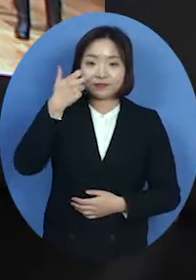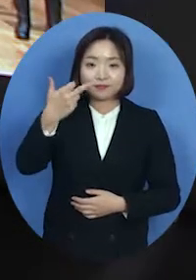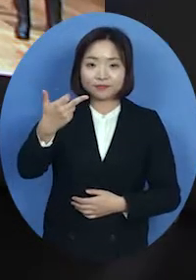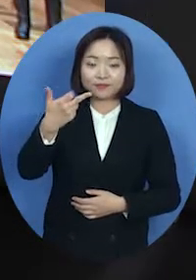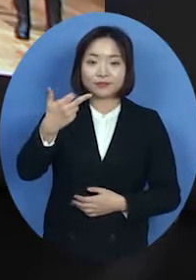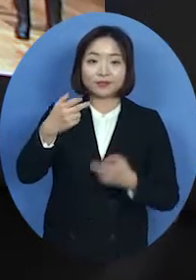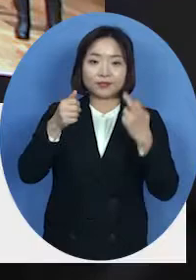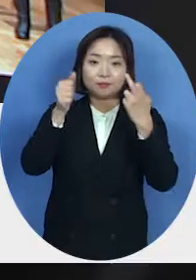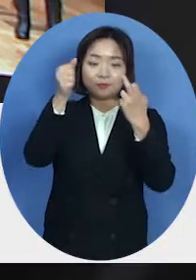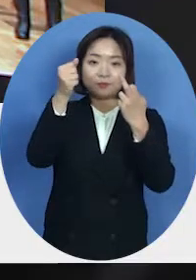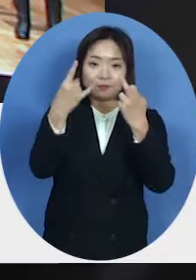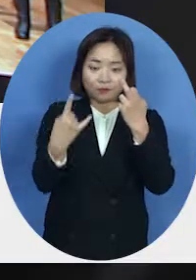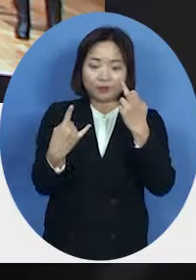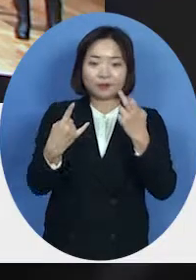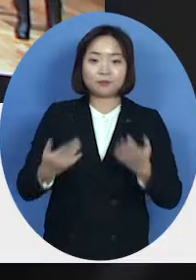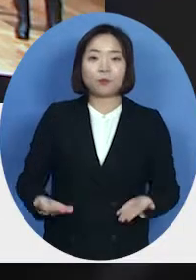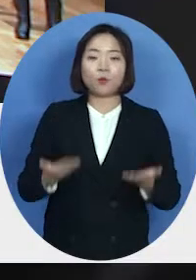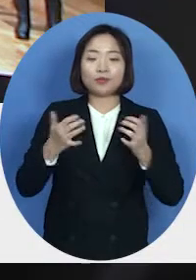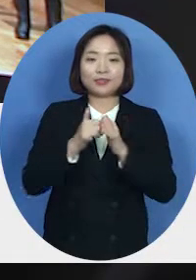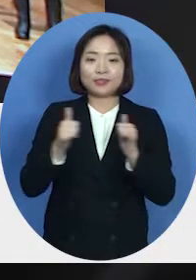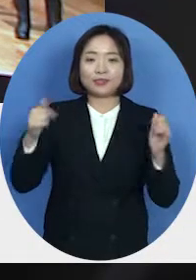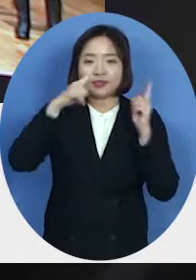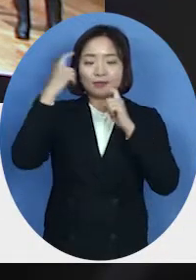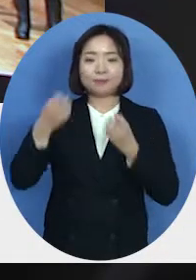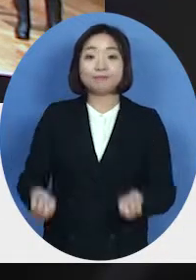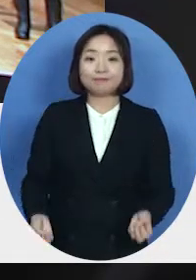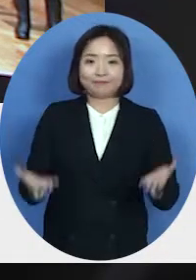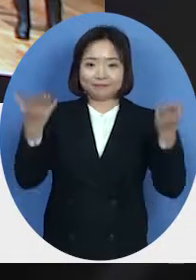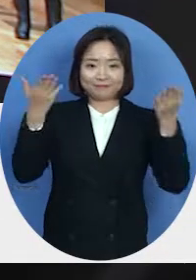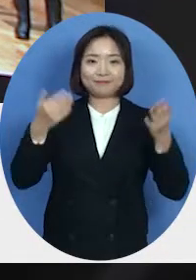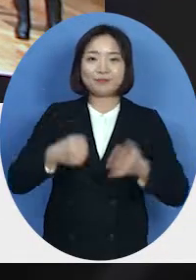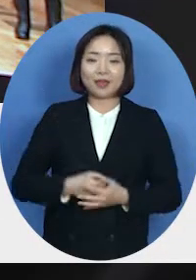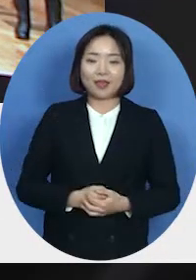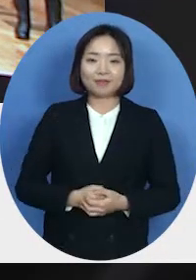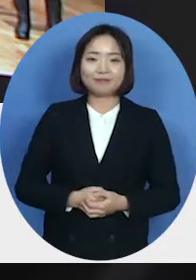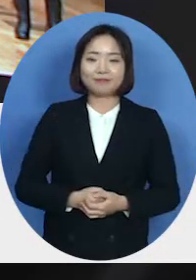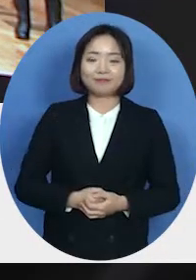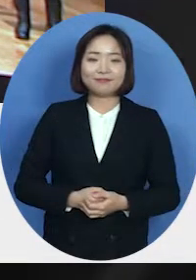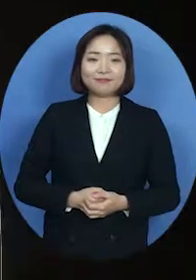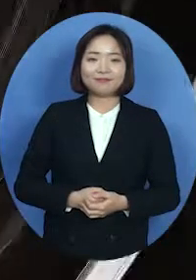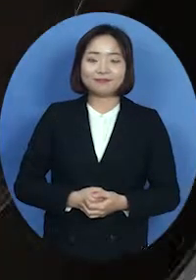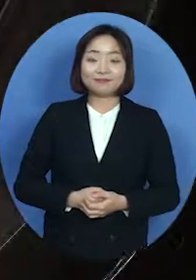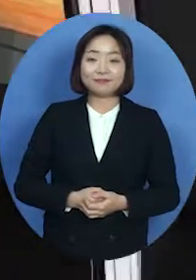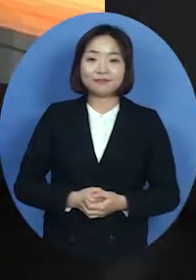공주시가 2017년 제 12회 자원봉사자 이 날 기념행사를 개최했습니다